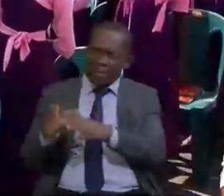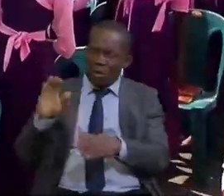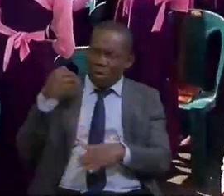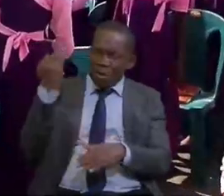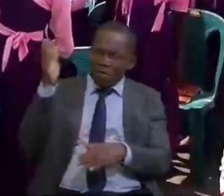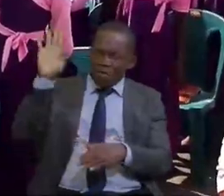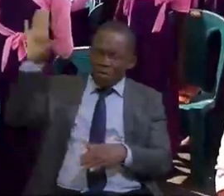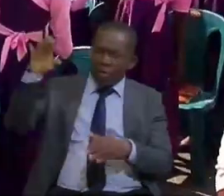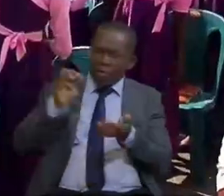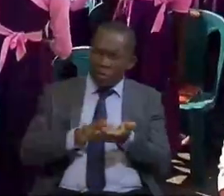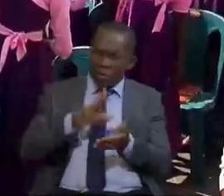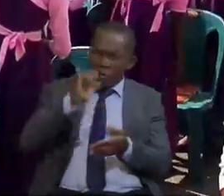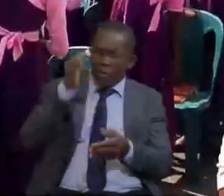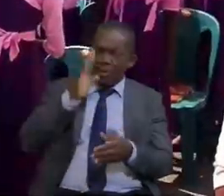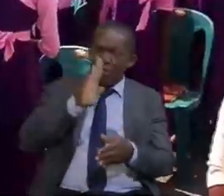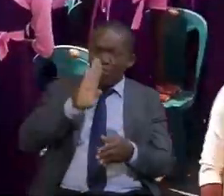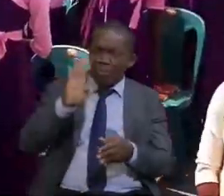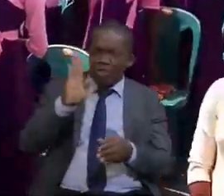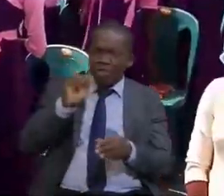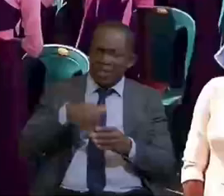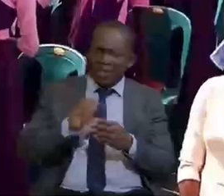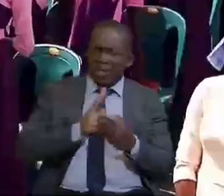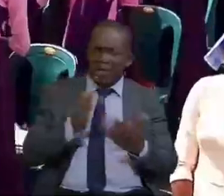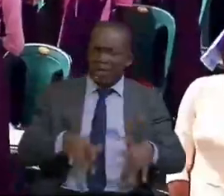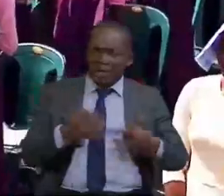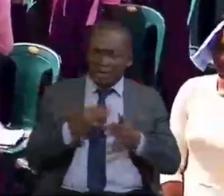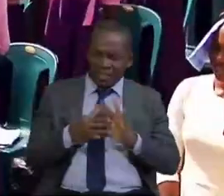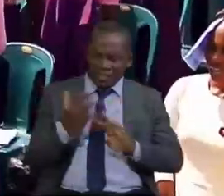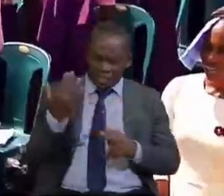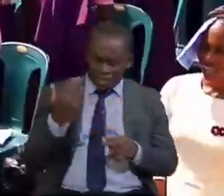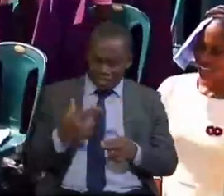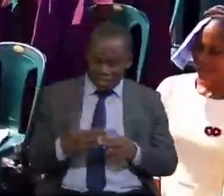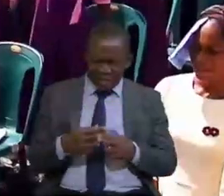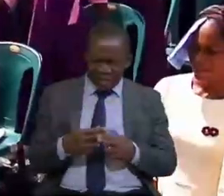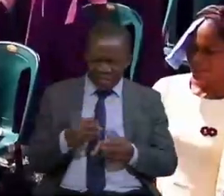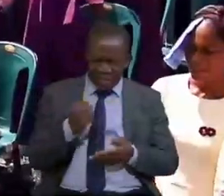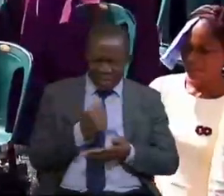dans chaque vie, même en ce moment, au nom de Jésus.